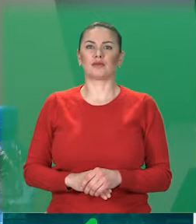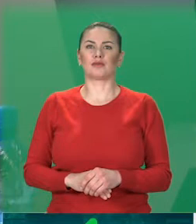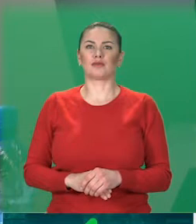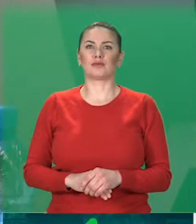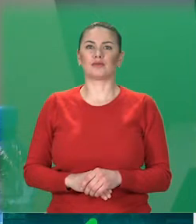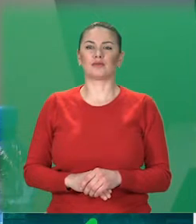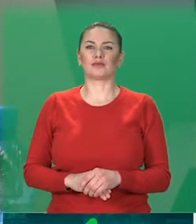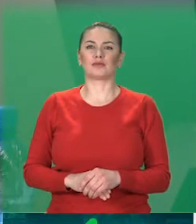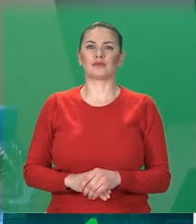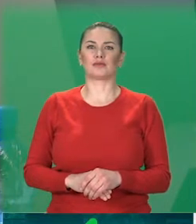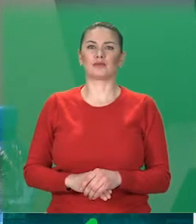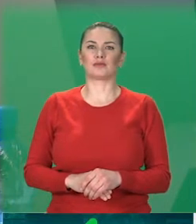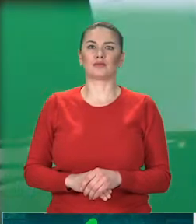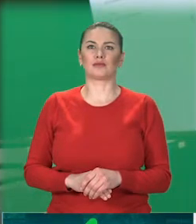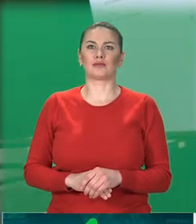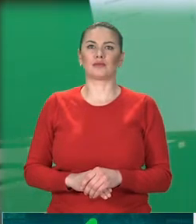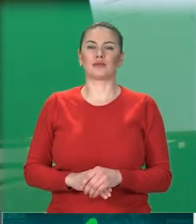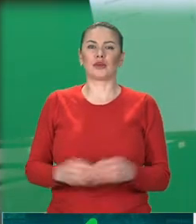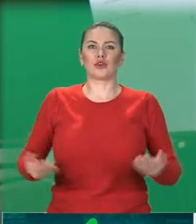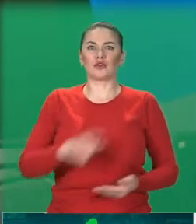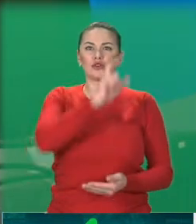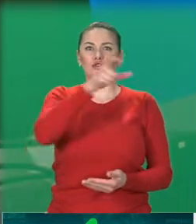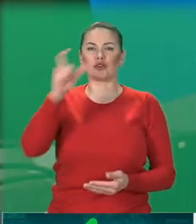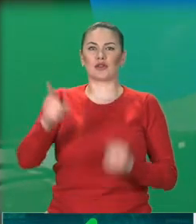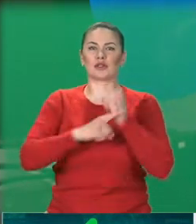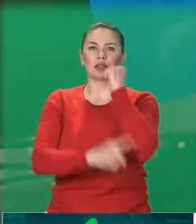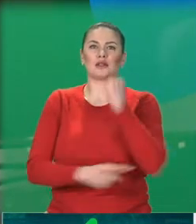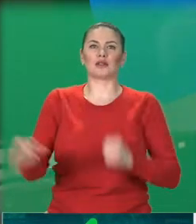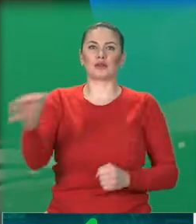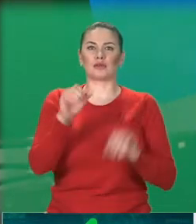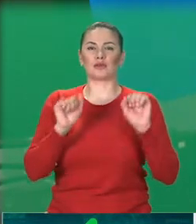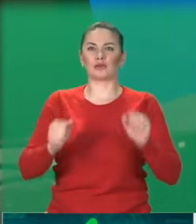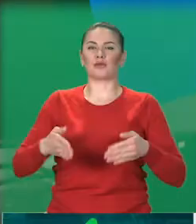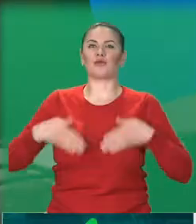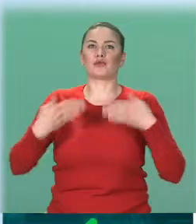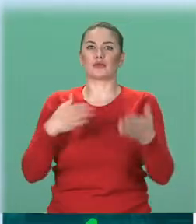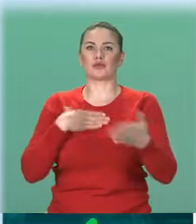4 раза также представят на голосование жителям. Сахалинская областная дума уже приняла решение в